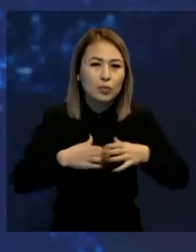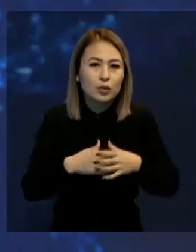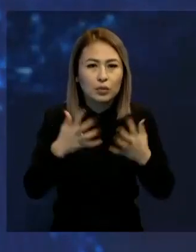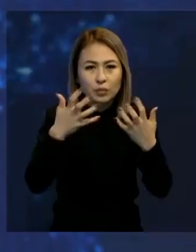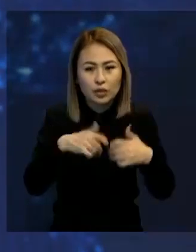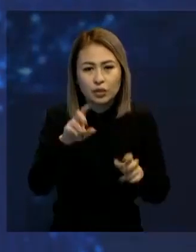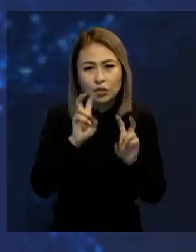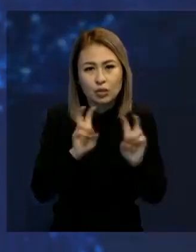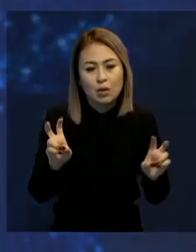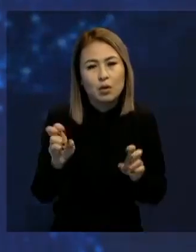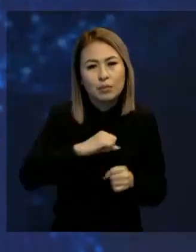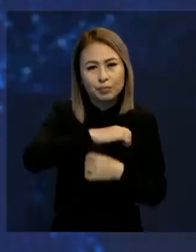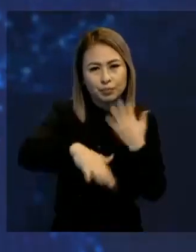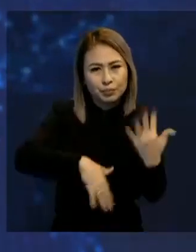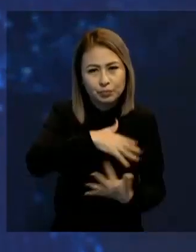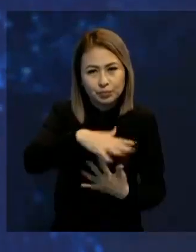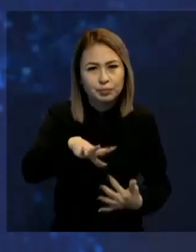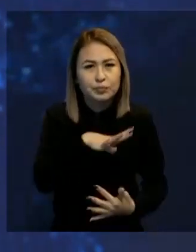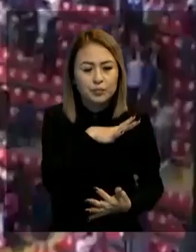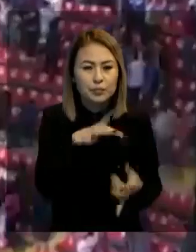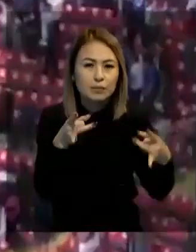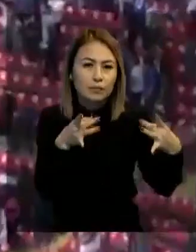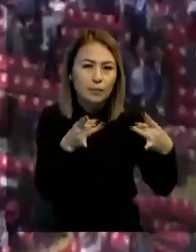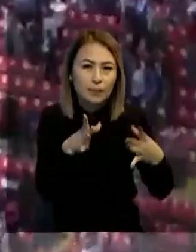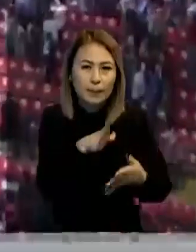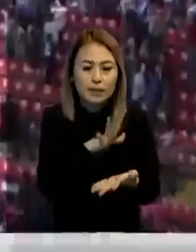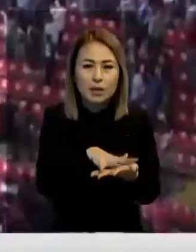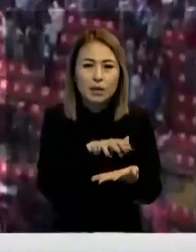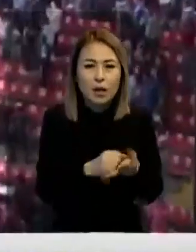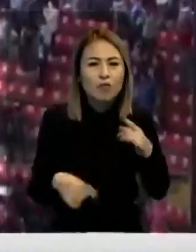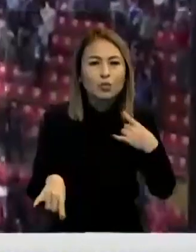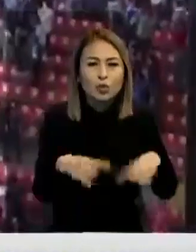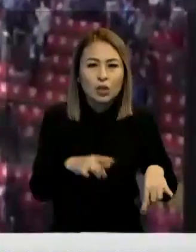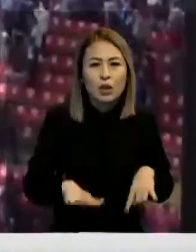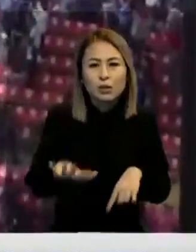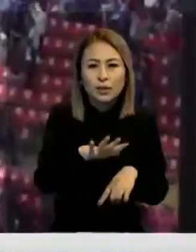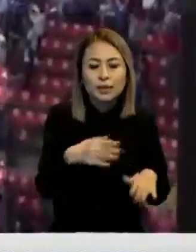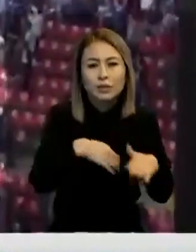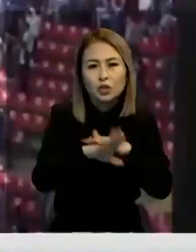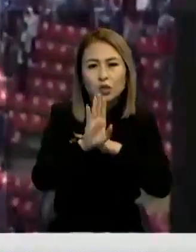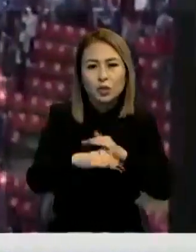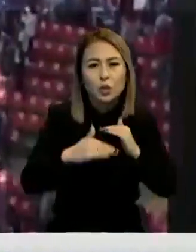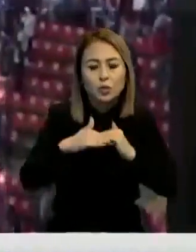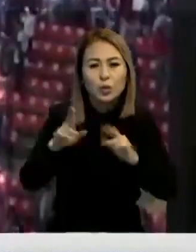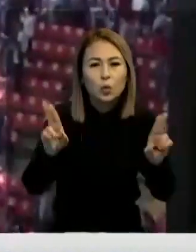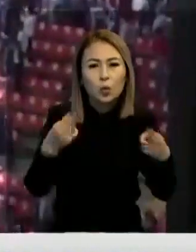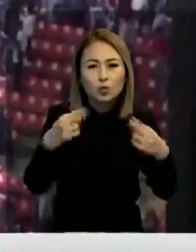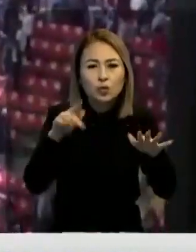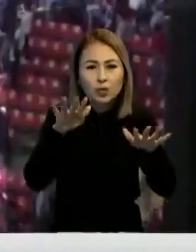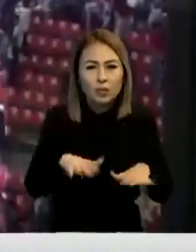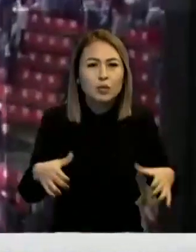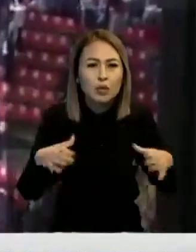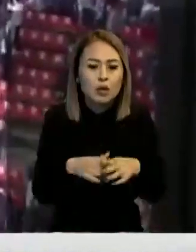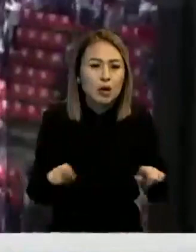отыратын мінбеде жанжал шығып, арты жангерлер арасындағы қақтығысқа ұласқан. Салдарынан футболшылар алаңнан кетіп, жергілікті клубтың